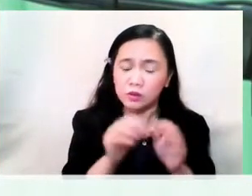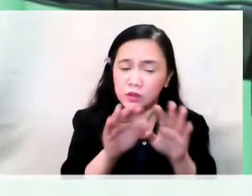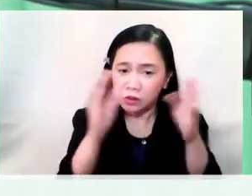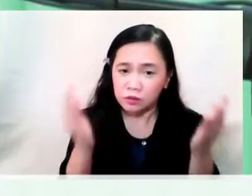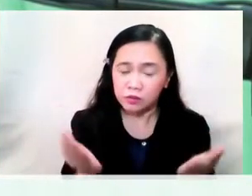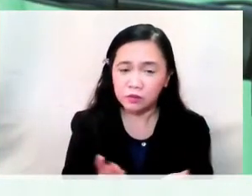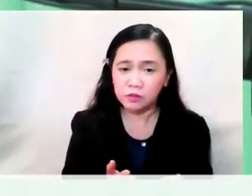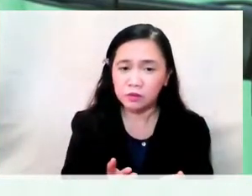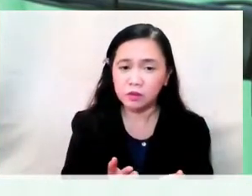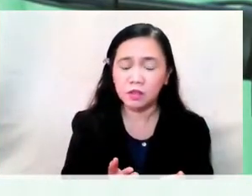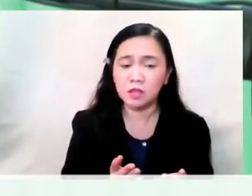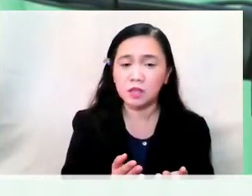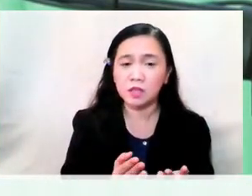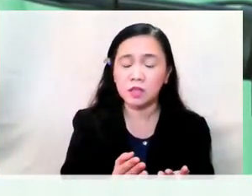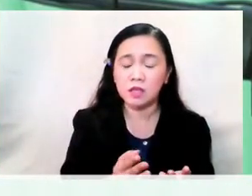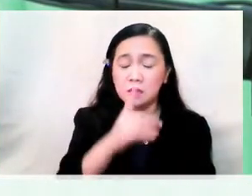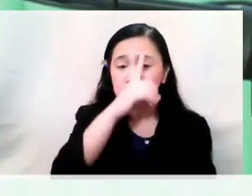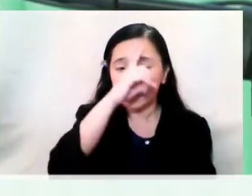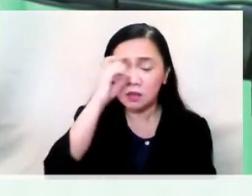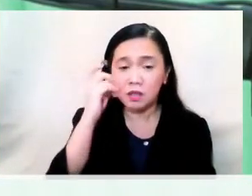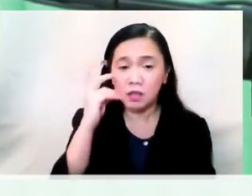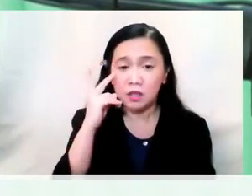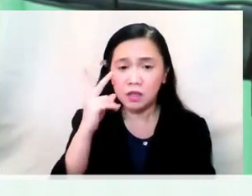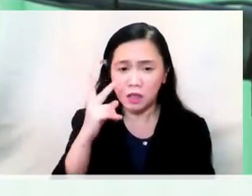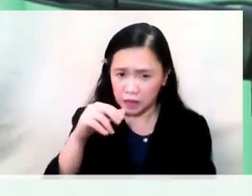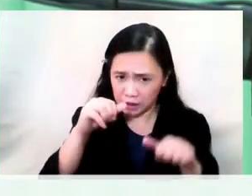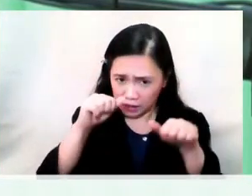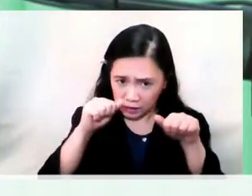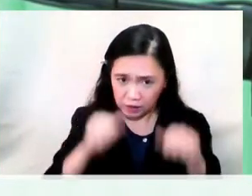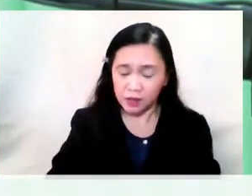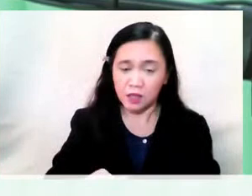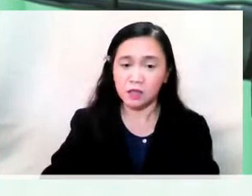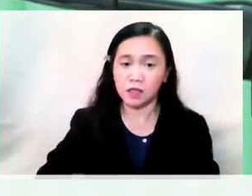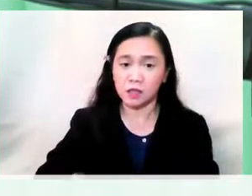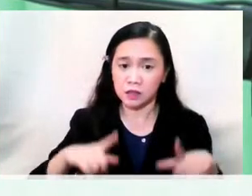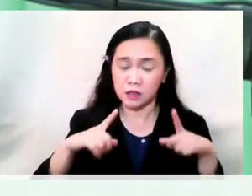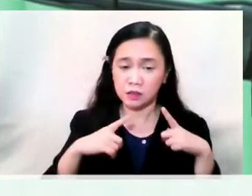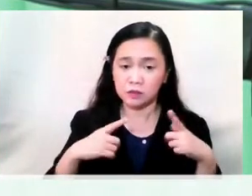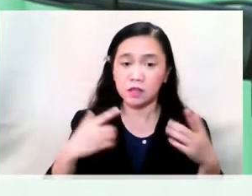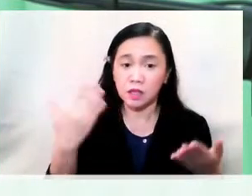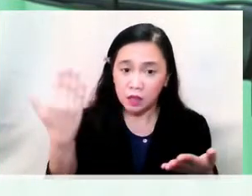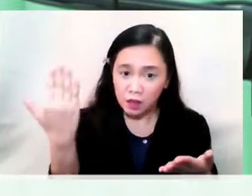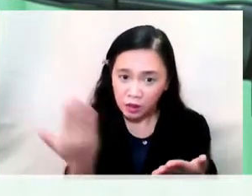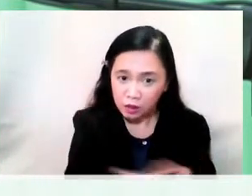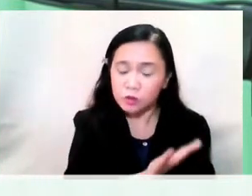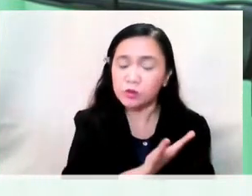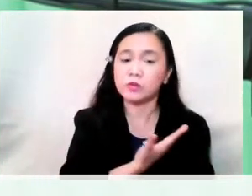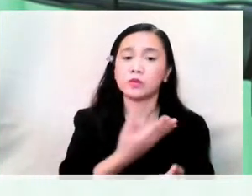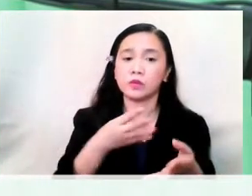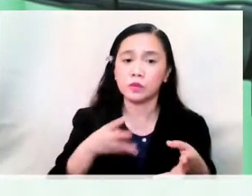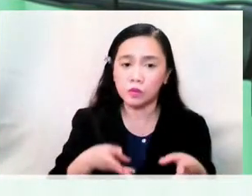seen that we can survive in a new arrangement with new ways.